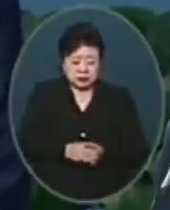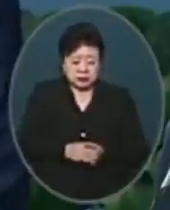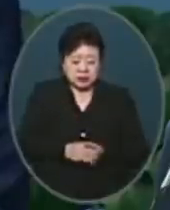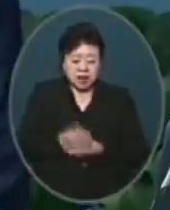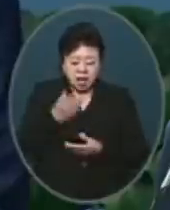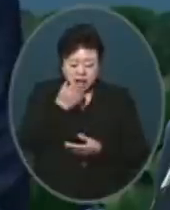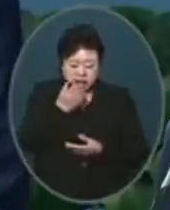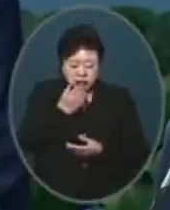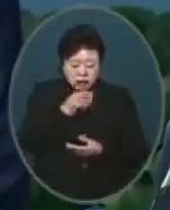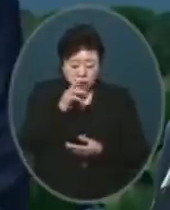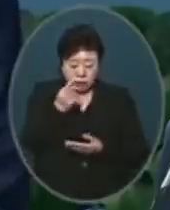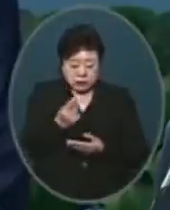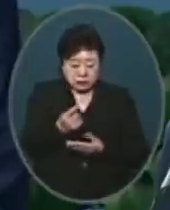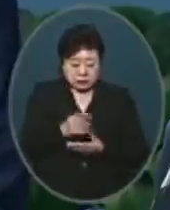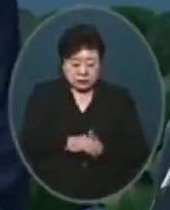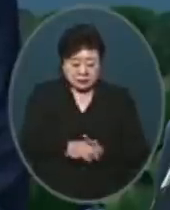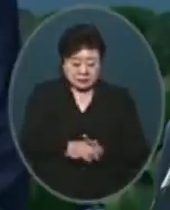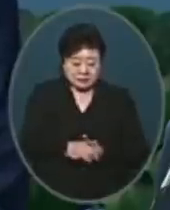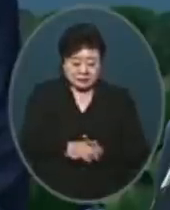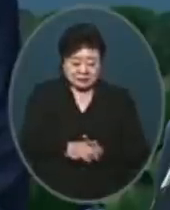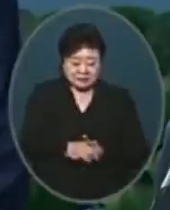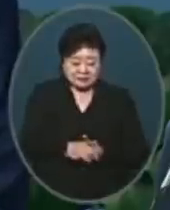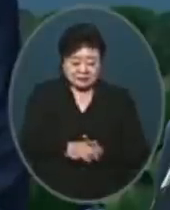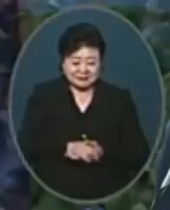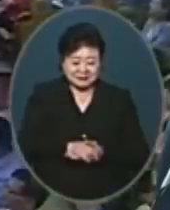정상적인 정신으로 돌아봤어요.